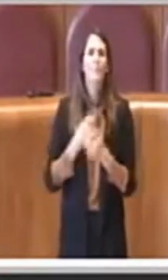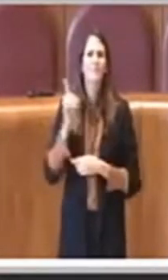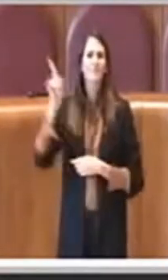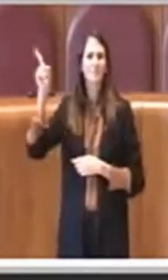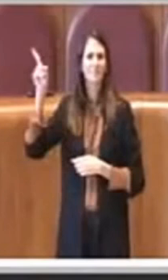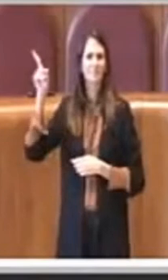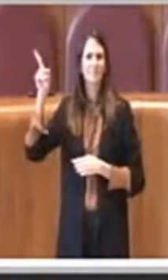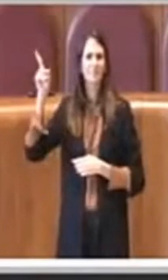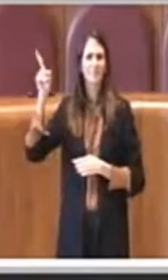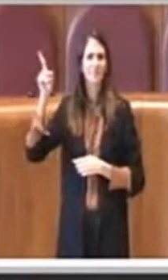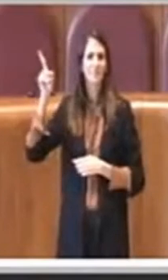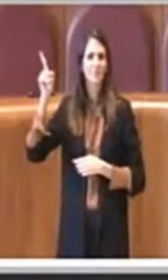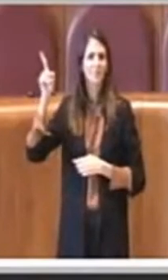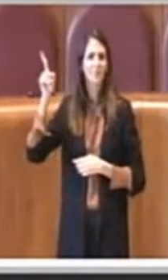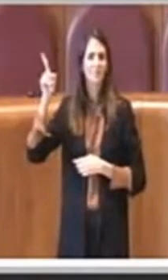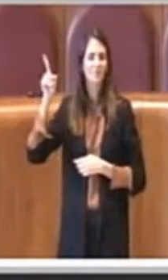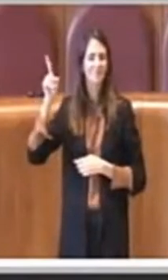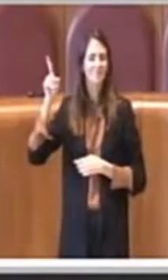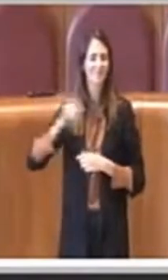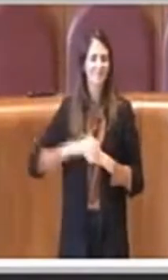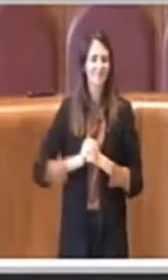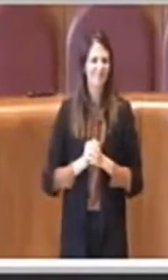letamaio, Diaco! sta facendo.